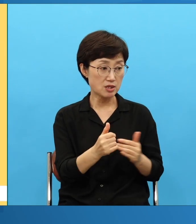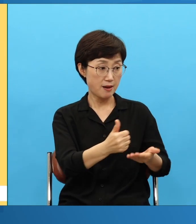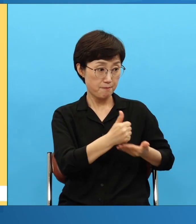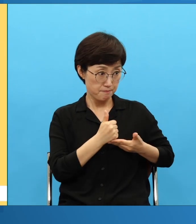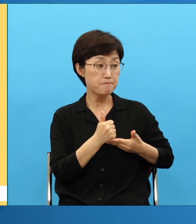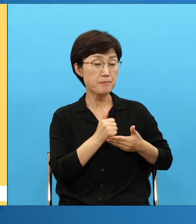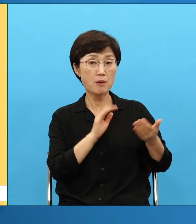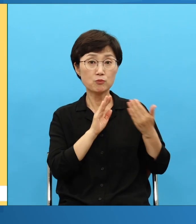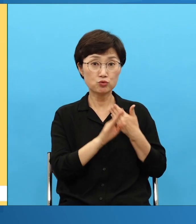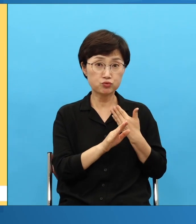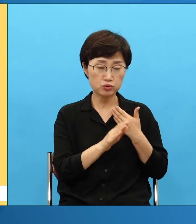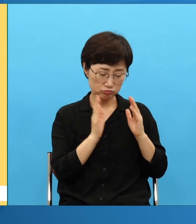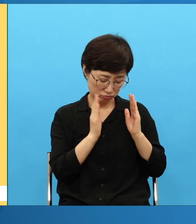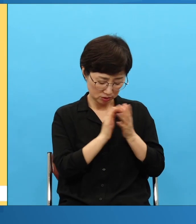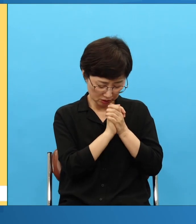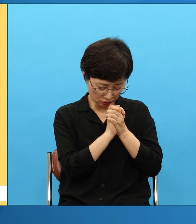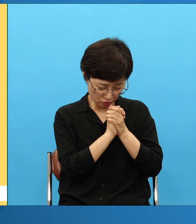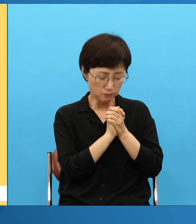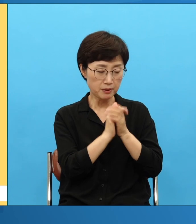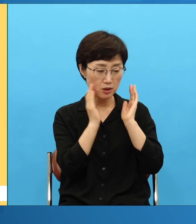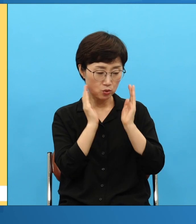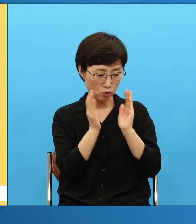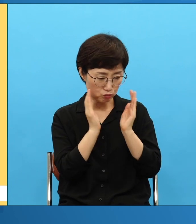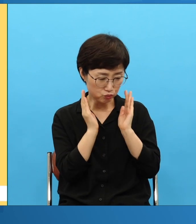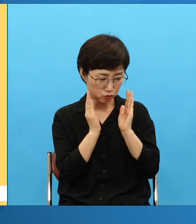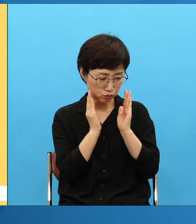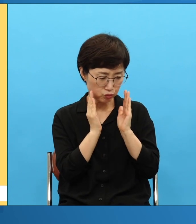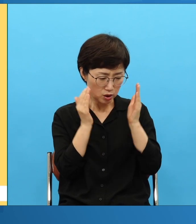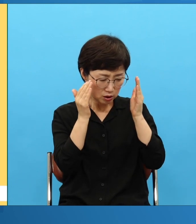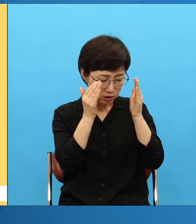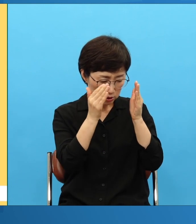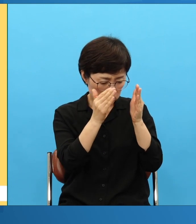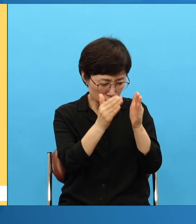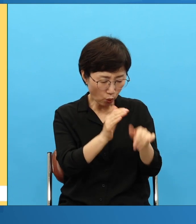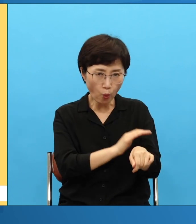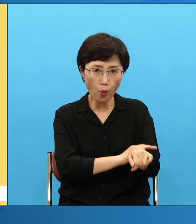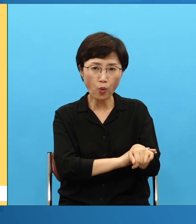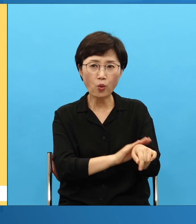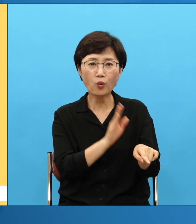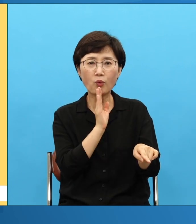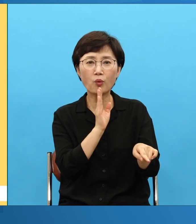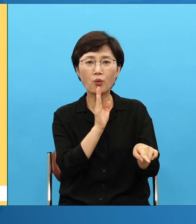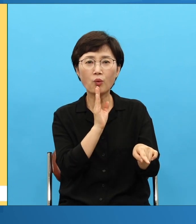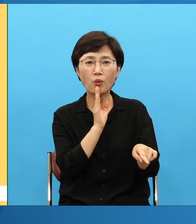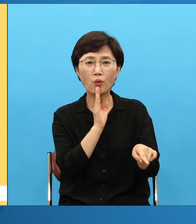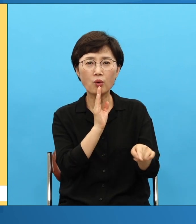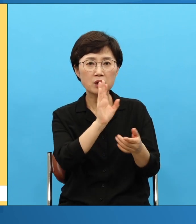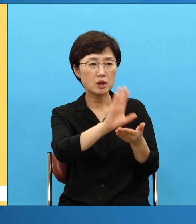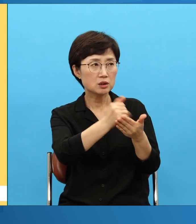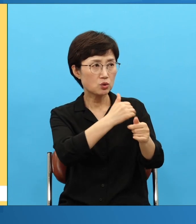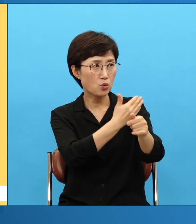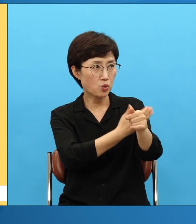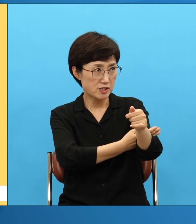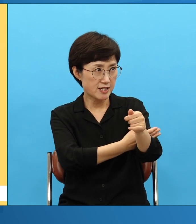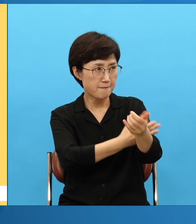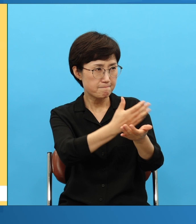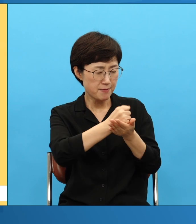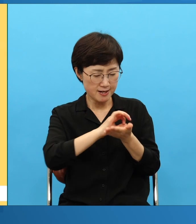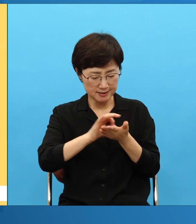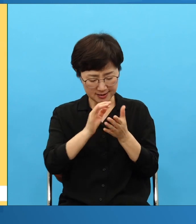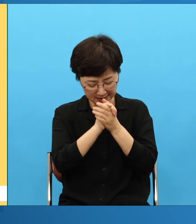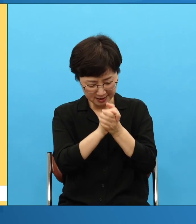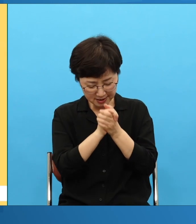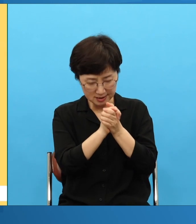영접하고 나서 기도하고 공부를 하니까 집중이 너무 잘 되는 거야. 그리스도의 권세를 사용하는 기도를